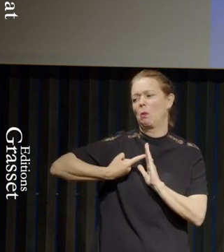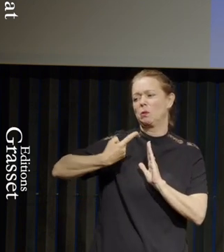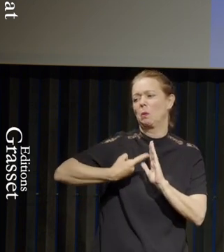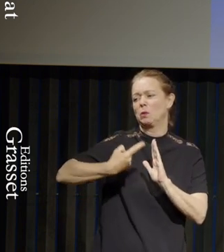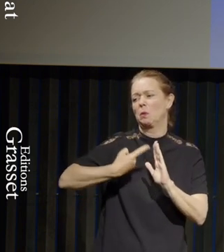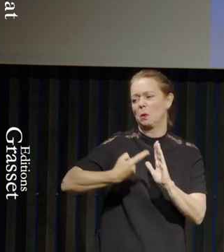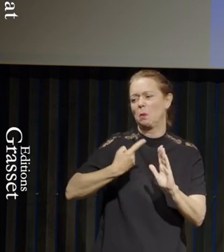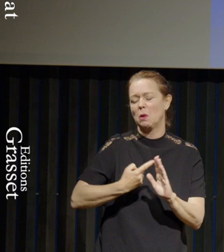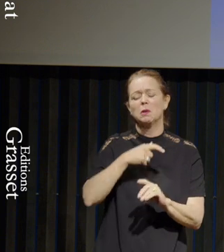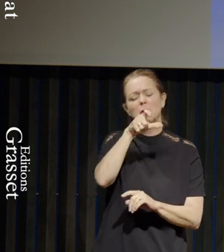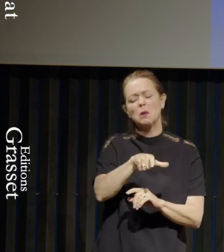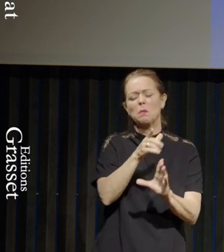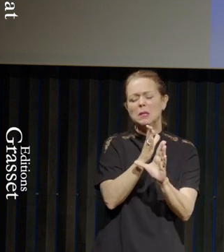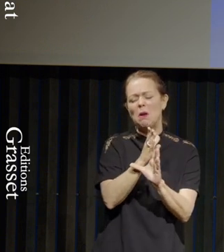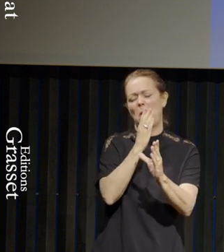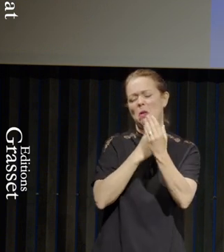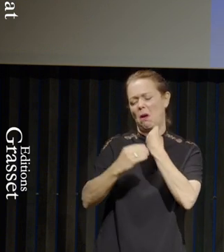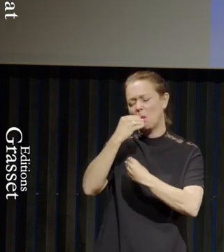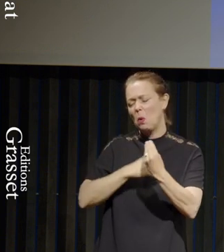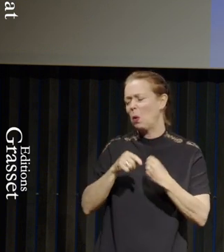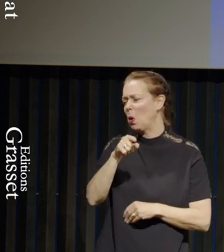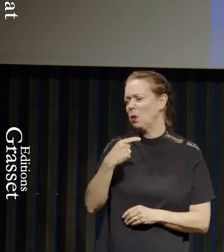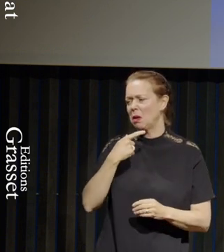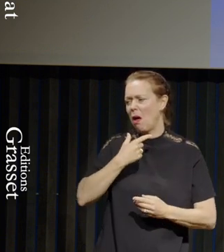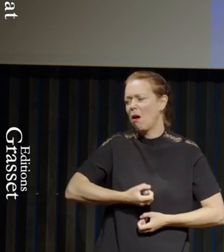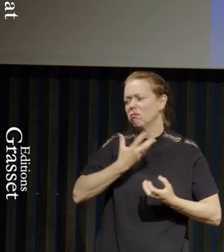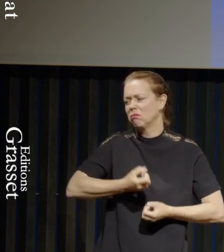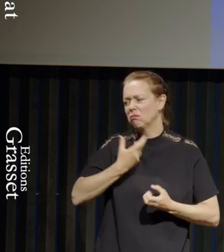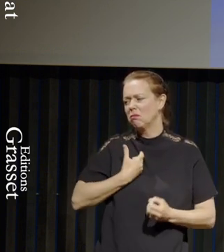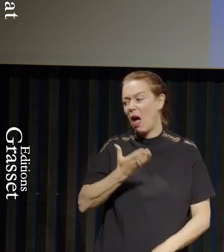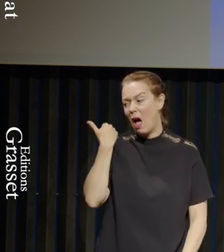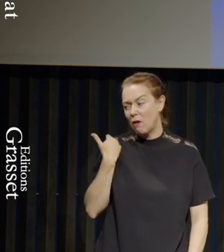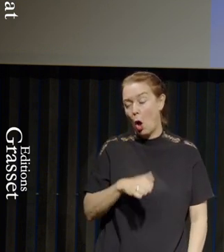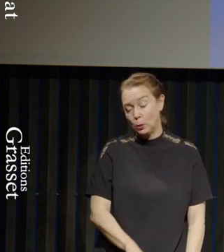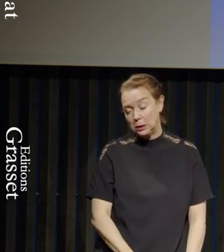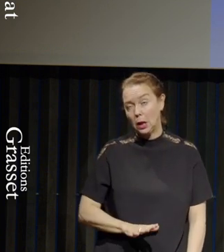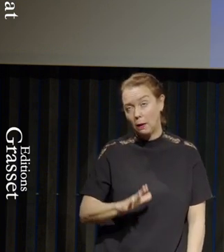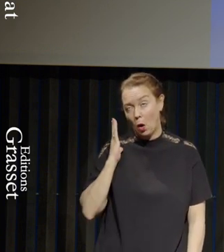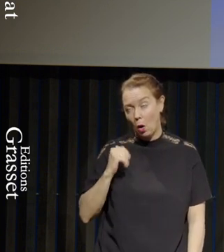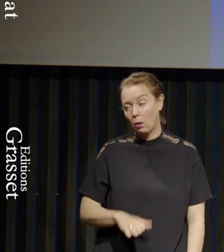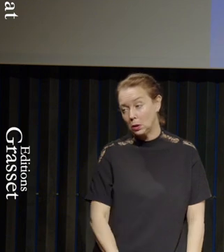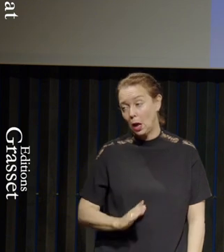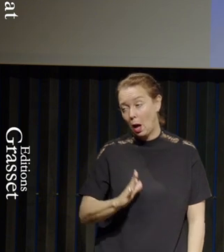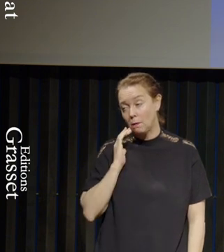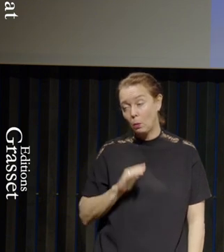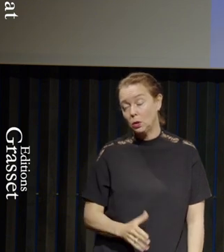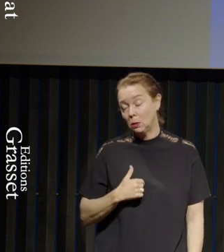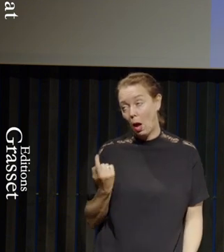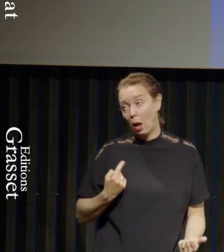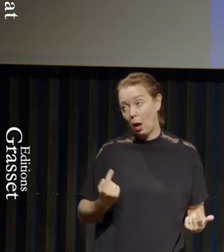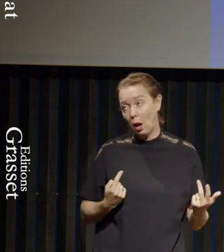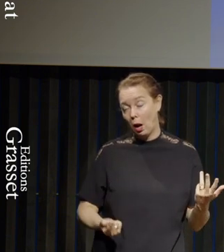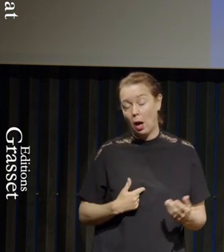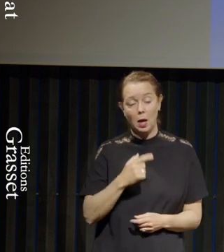Aller voir cette psychothérapeute, toujours raconter son enfance, raconter ce qui s'était passé autrefois. Mais pour lui, c'était